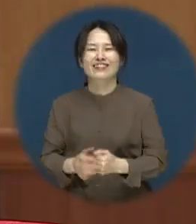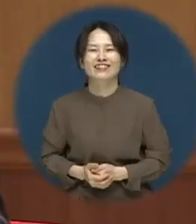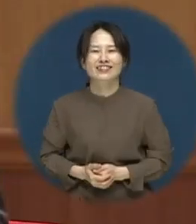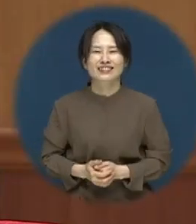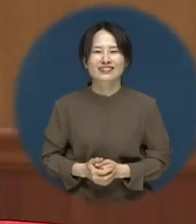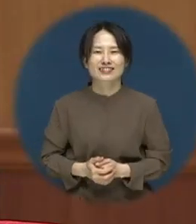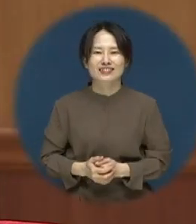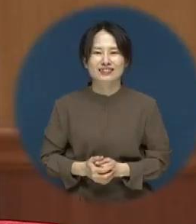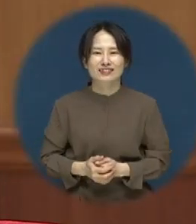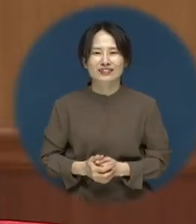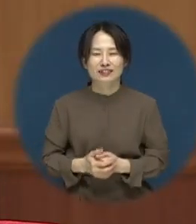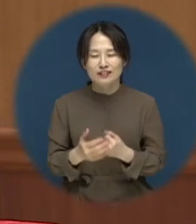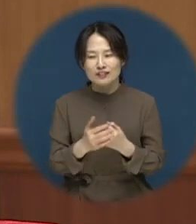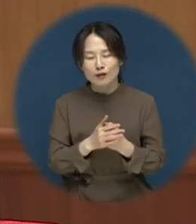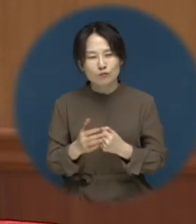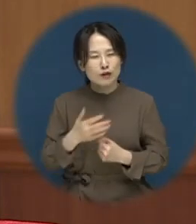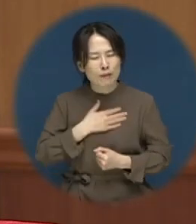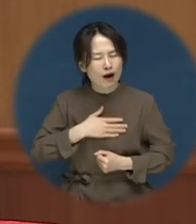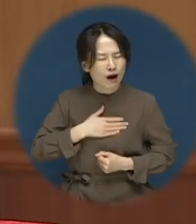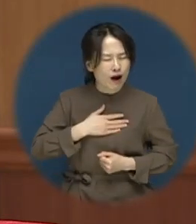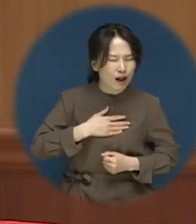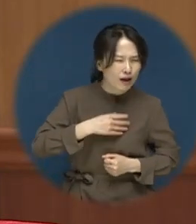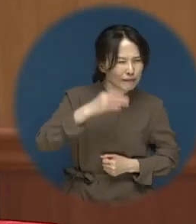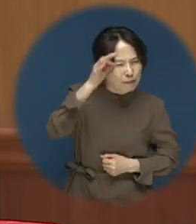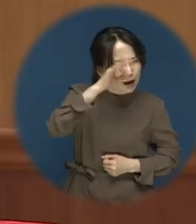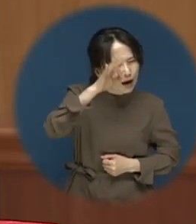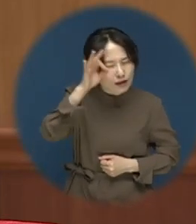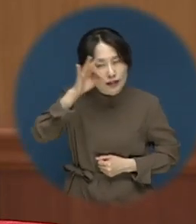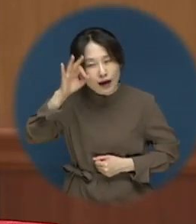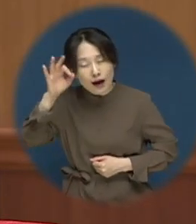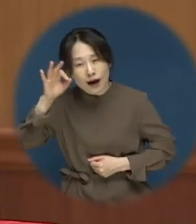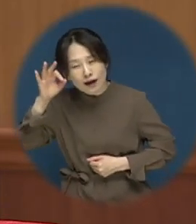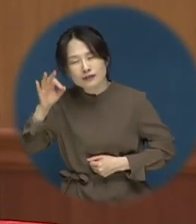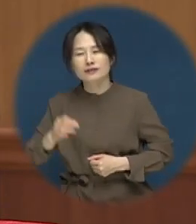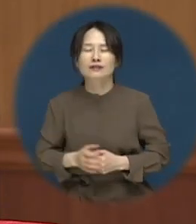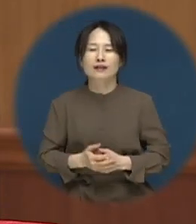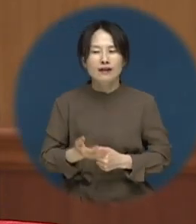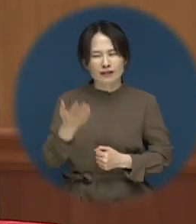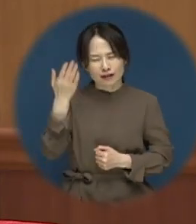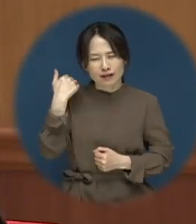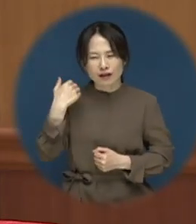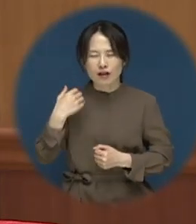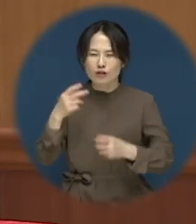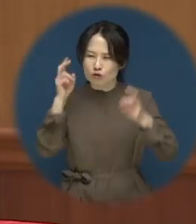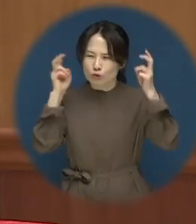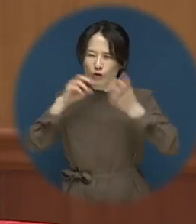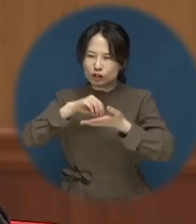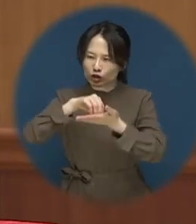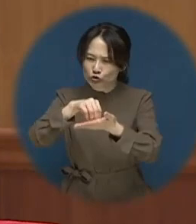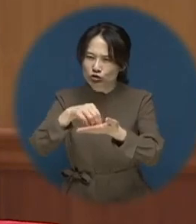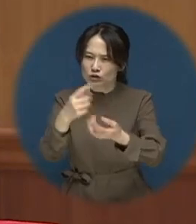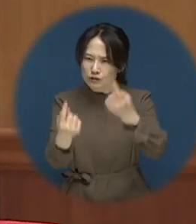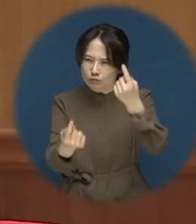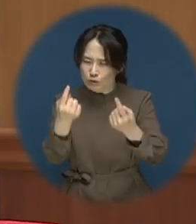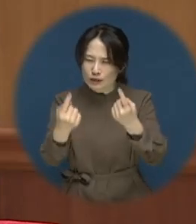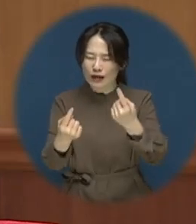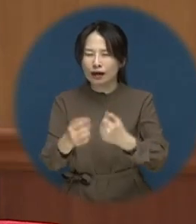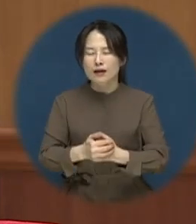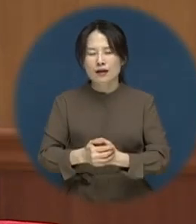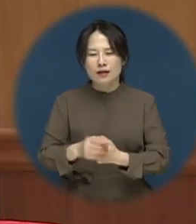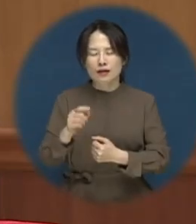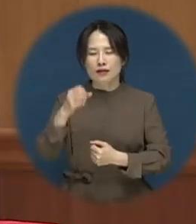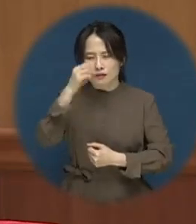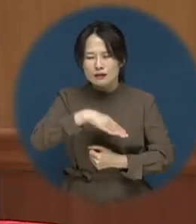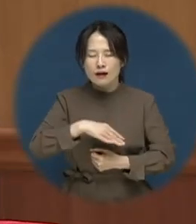이제 그 여기저기 알아봐가지고 예. 이제 그 그때는 취직이라고 할 수는 없어요. 도제 생활을 하는 거죠. 그렇죠.